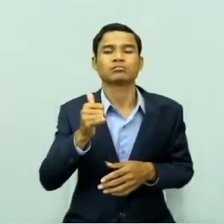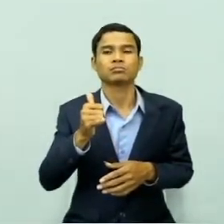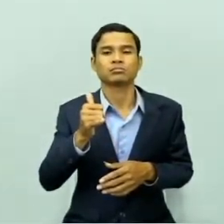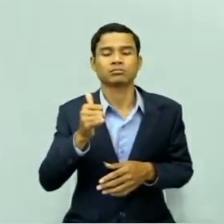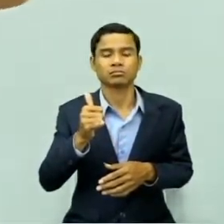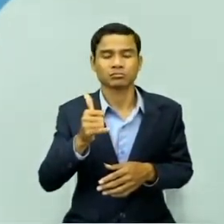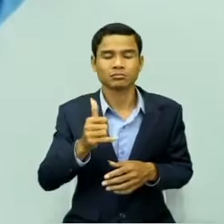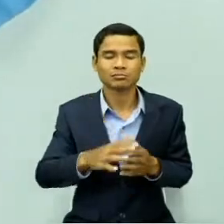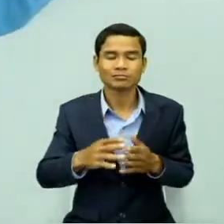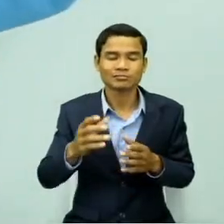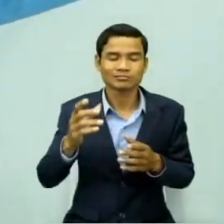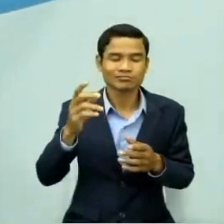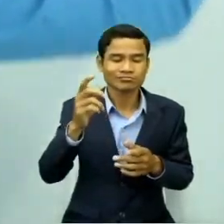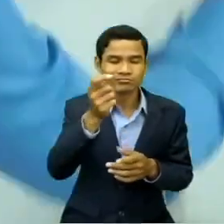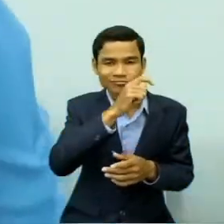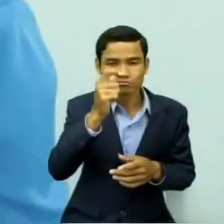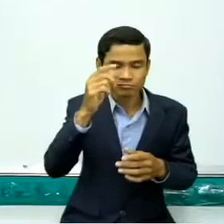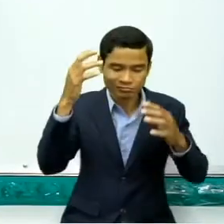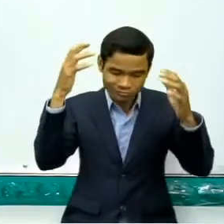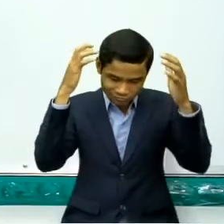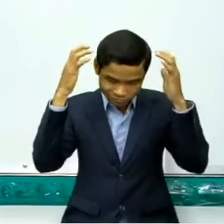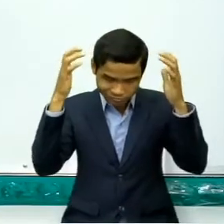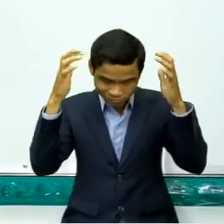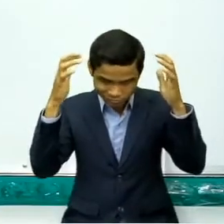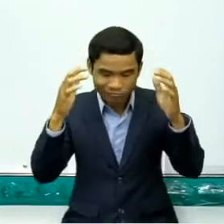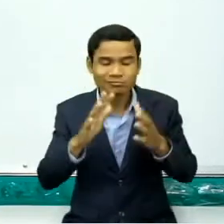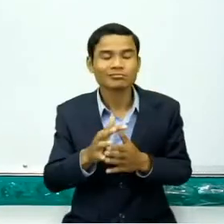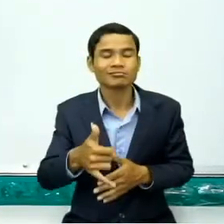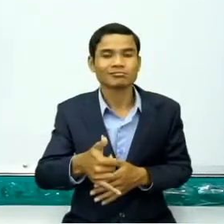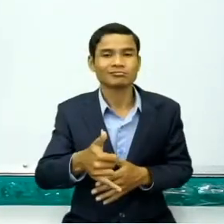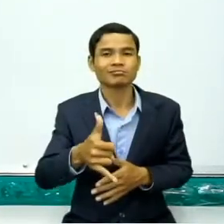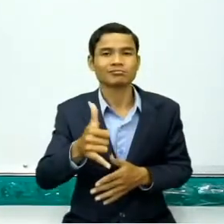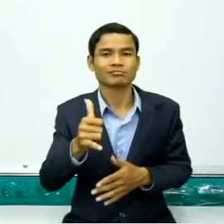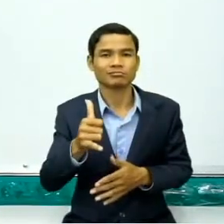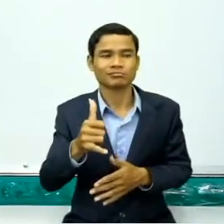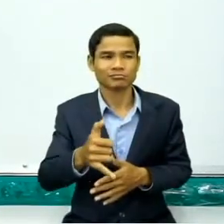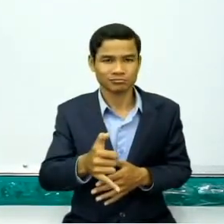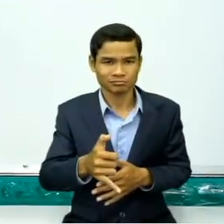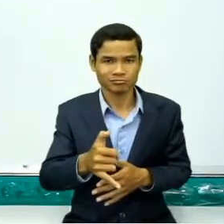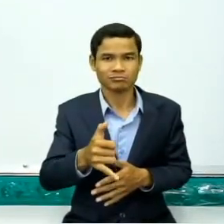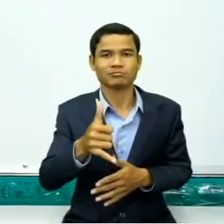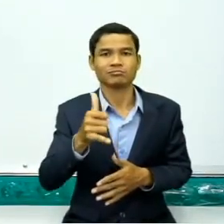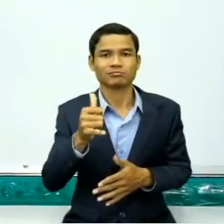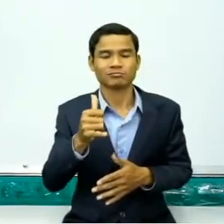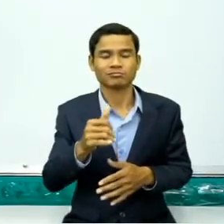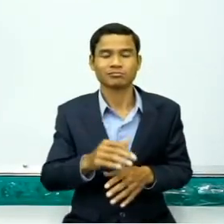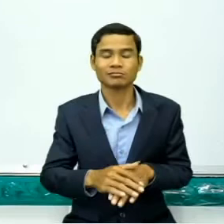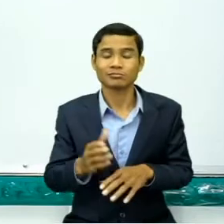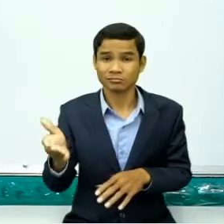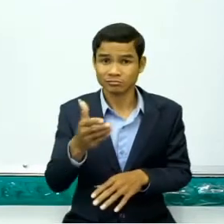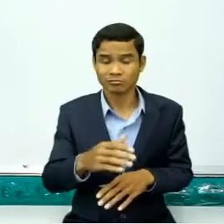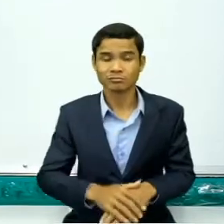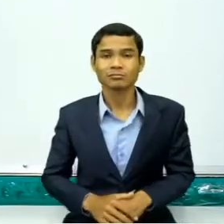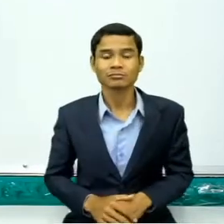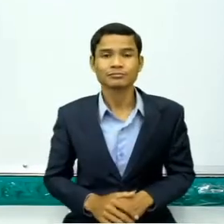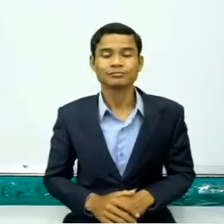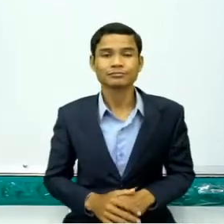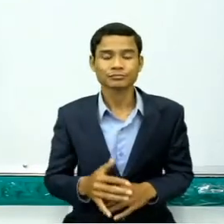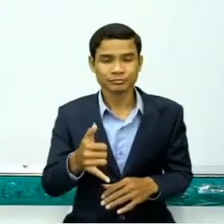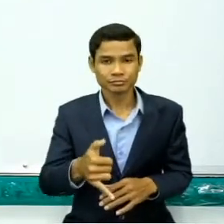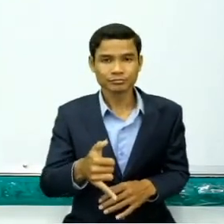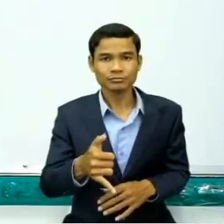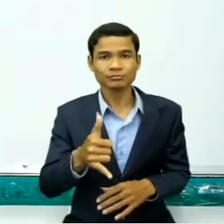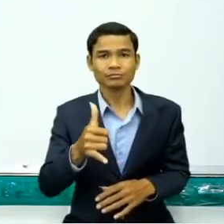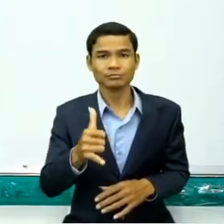tật. Cọ sọ. Chà cứ dưỡng phân ngôi lang tớ. Từ lơ lấy nẹ cựu bận ở lực đặc khiến. Chà con